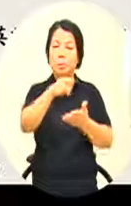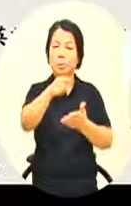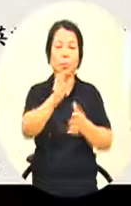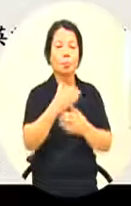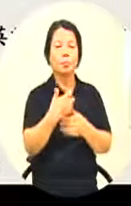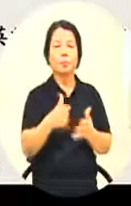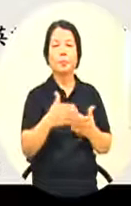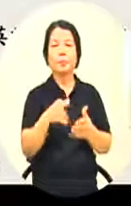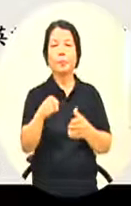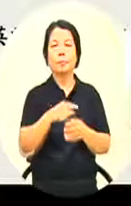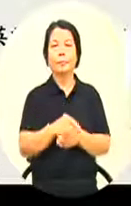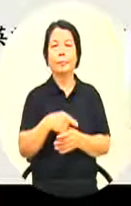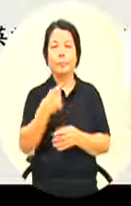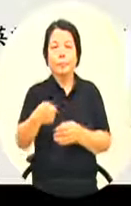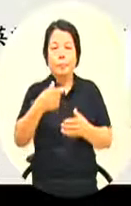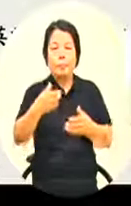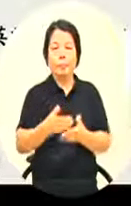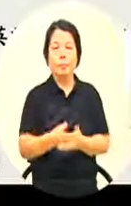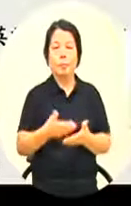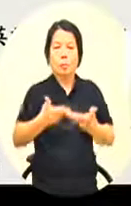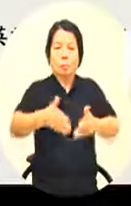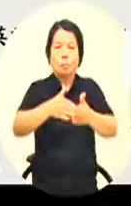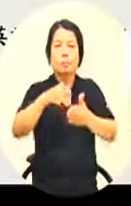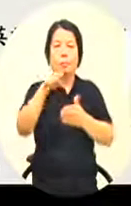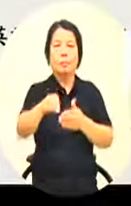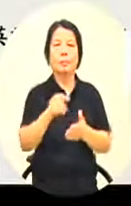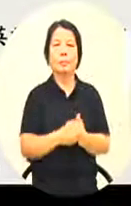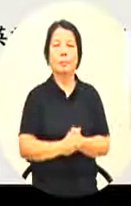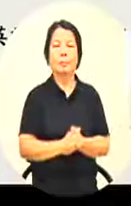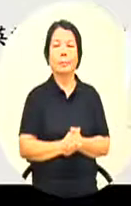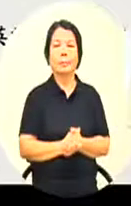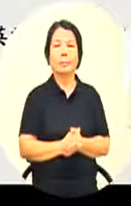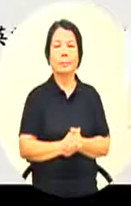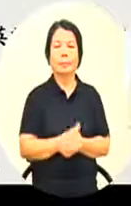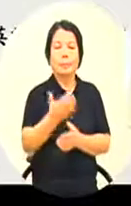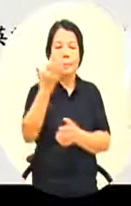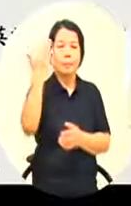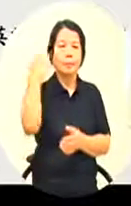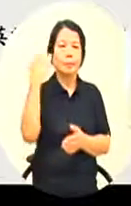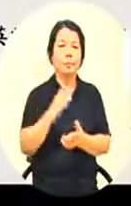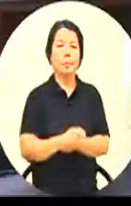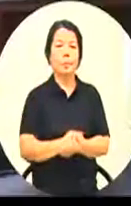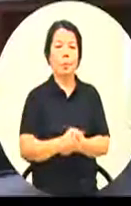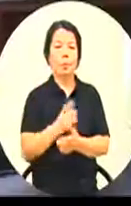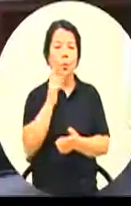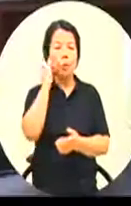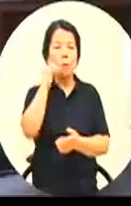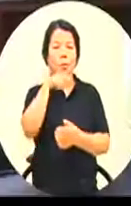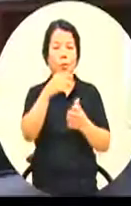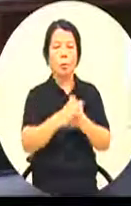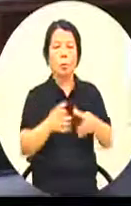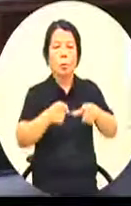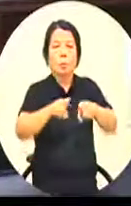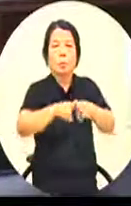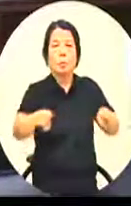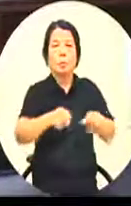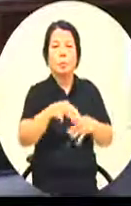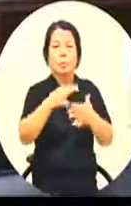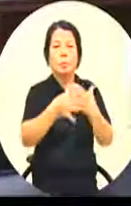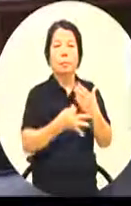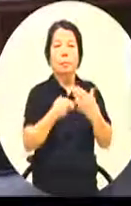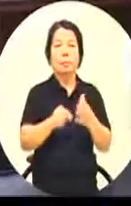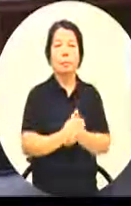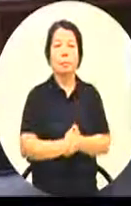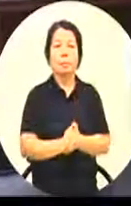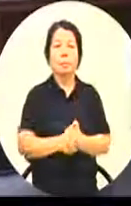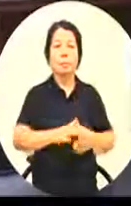比较严重的问题，也许过去我们会认为已经是公平的制度了。什么问题呢？是